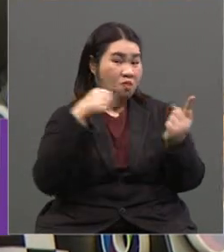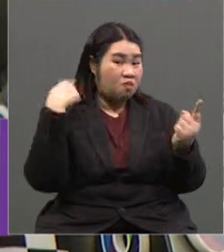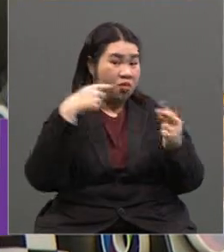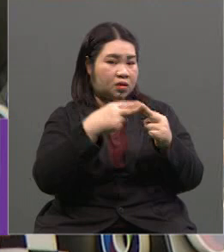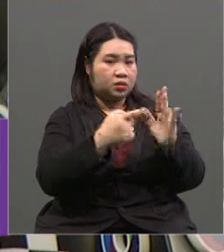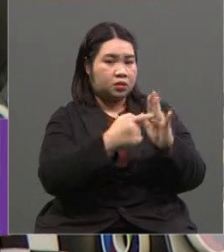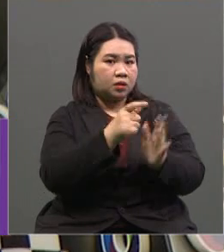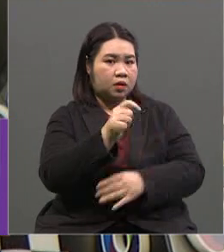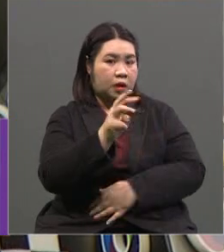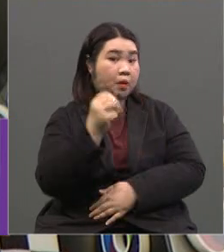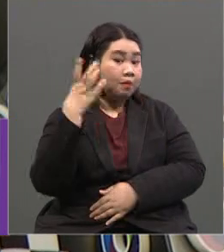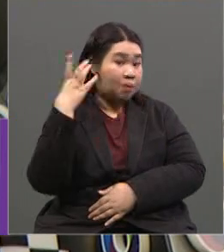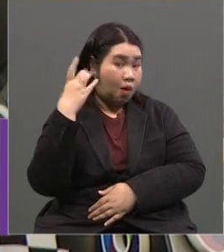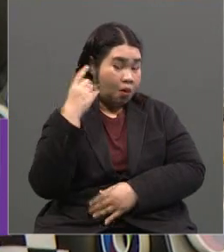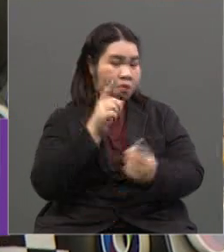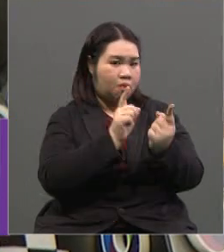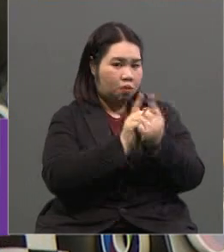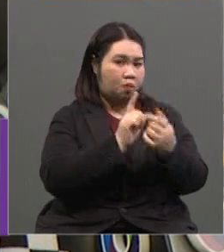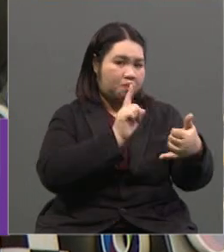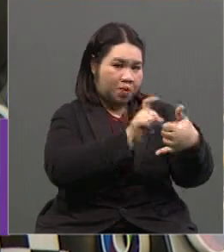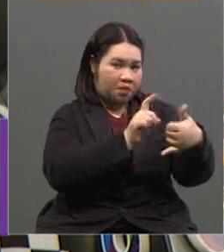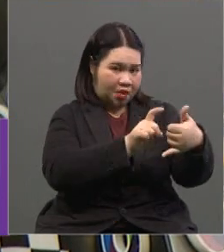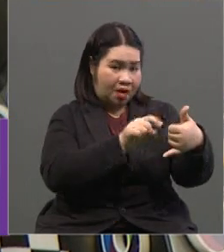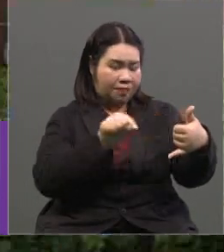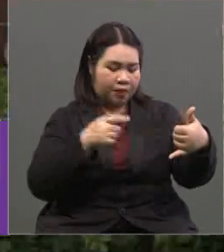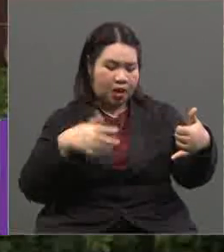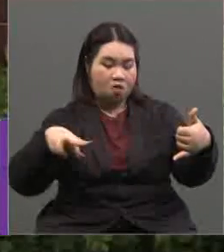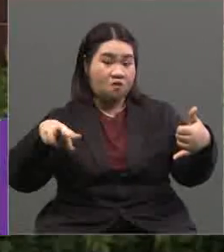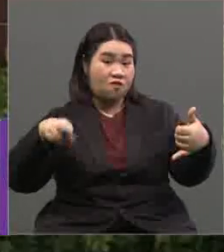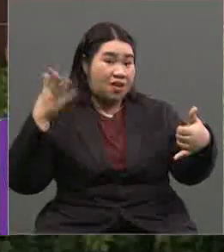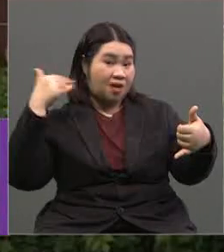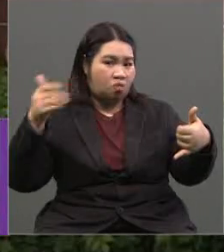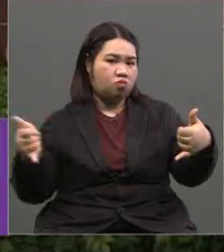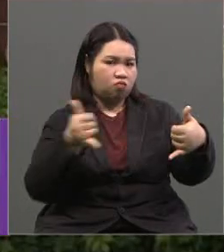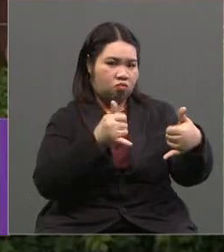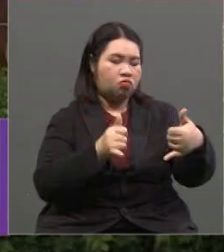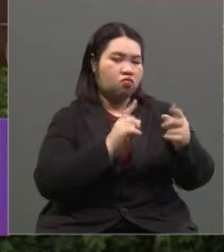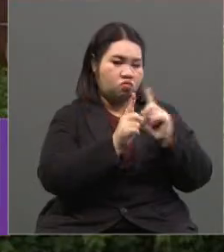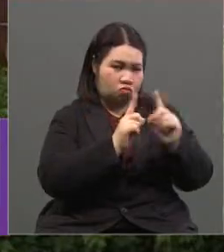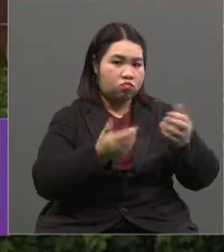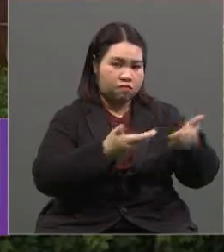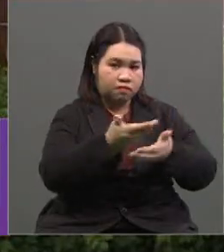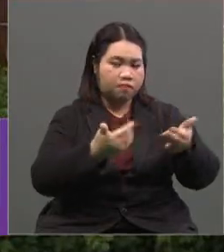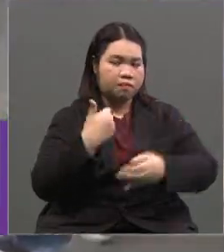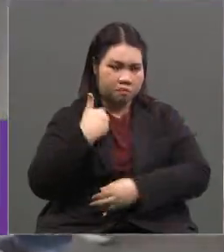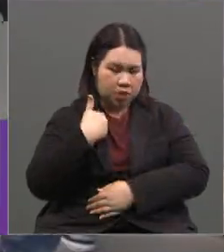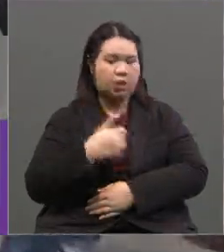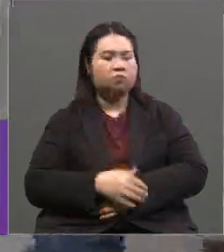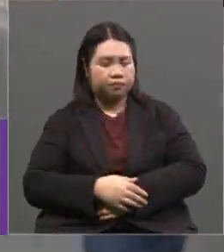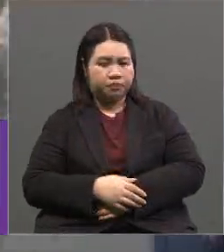เมื่อวานนี้นะคะที่เข้าไปสอบสวนแล้วก็นำตัวพันตำรวจโทวิทูลอดีตสามีแอมเนี่ยเข้าไปร่วมพูดคุยด้วยบอกว่าแอมเนี่ย